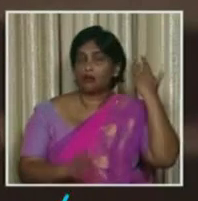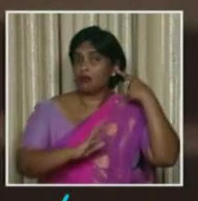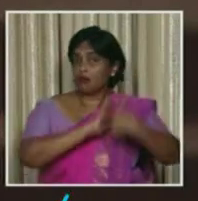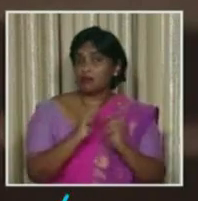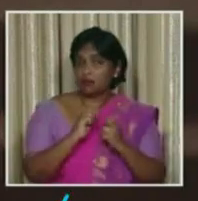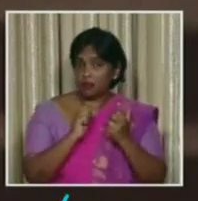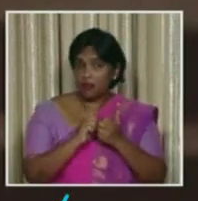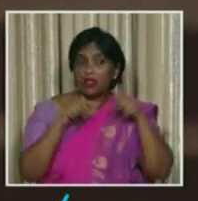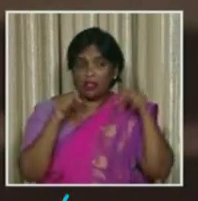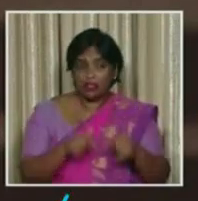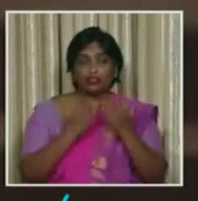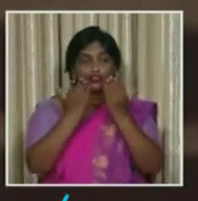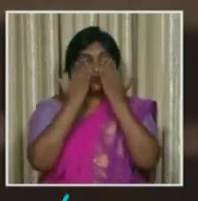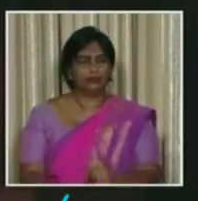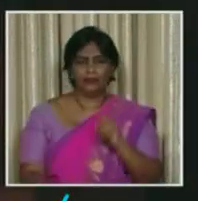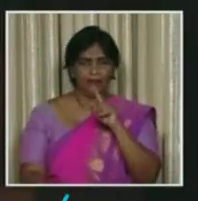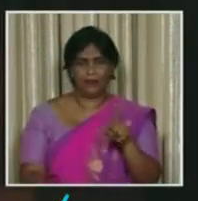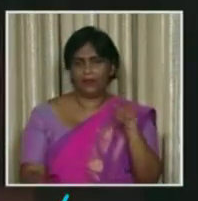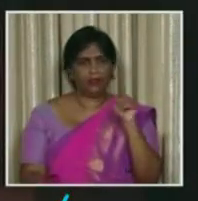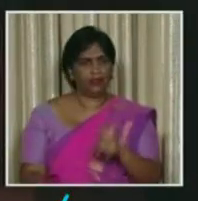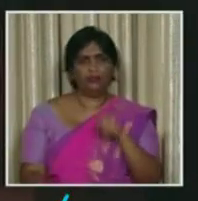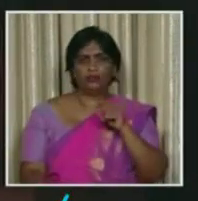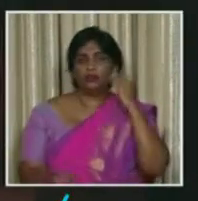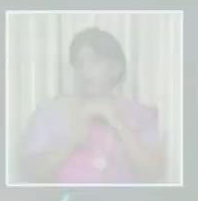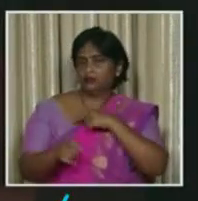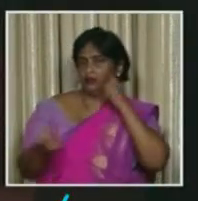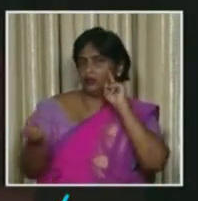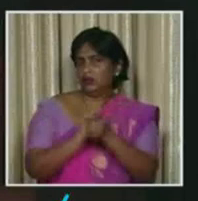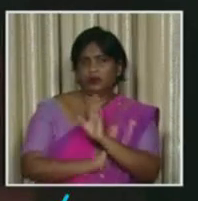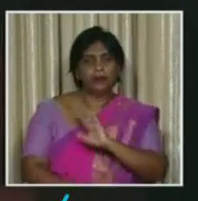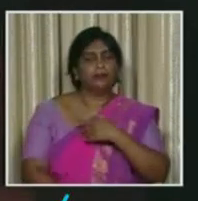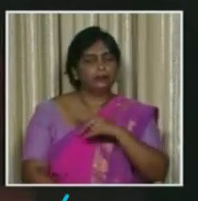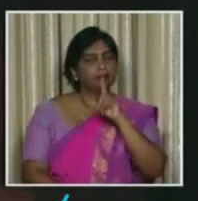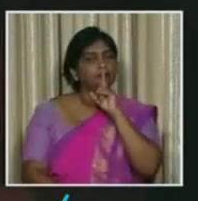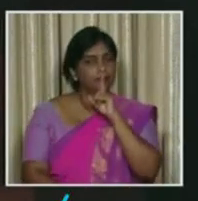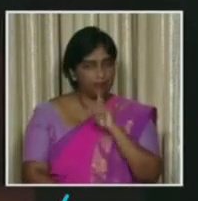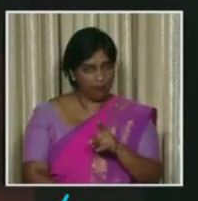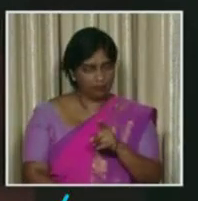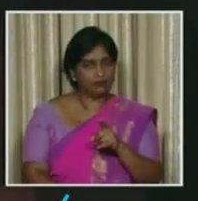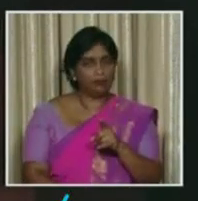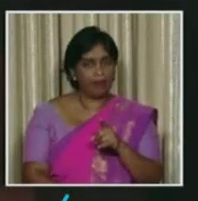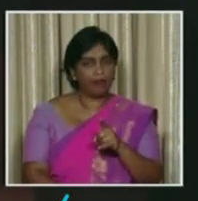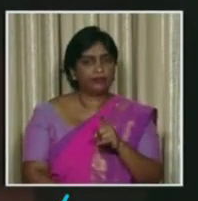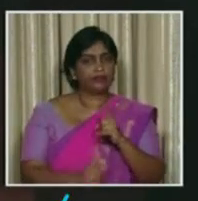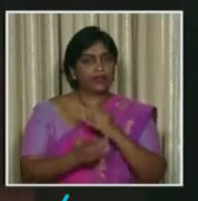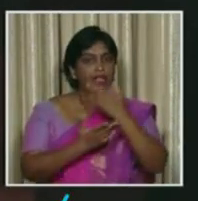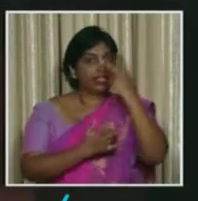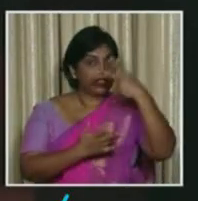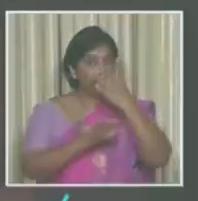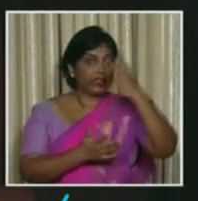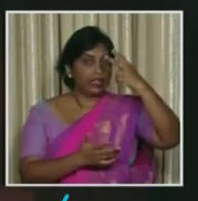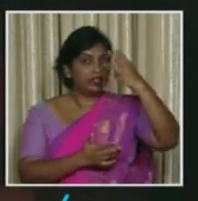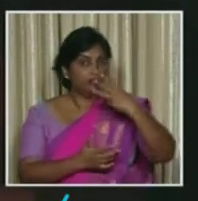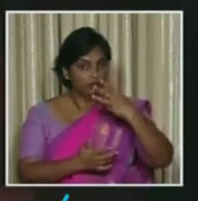ප්‍රශ්නයක් තිබිච්ච එක දැන් තමයි බලන්න හදලා තියෙන්නේ. මේක පිළිබඳ හංගන්න එපා. මම ඉල්ලීමක් කරනවා. වොලියුම් 2 parts 2 and